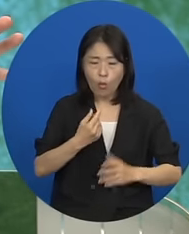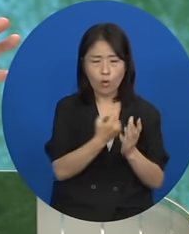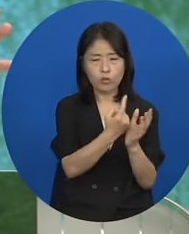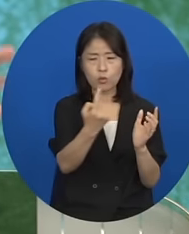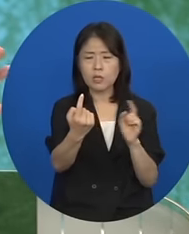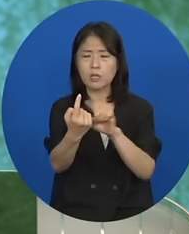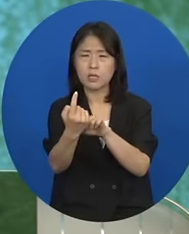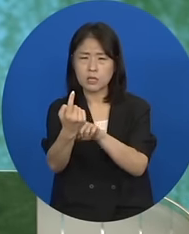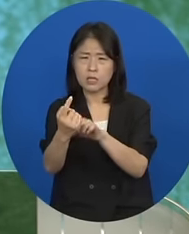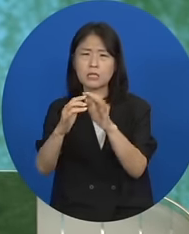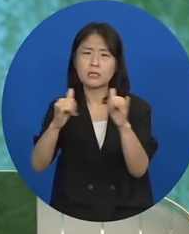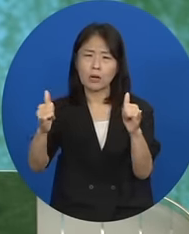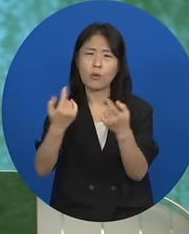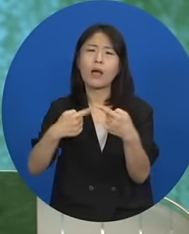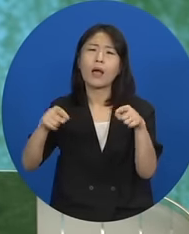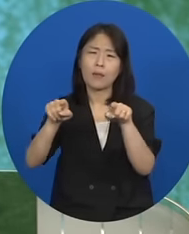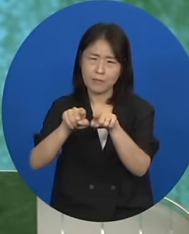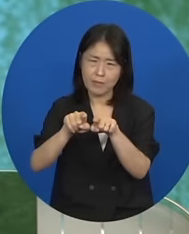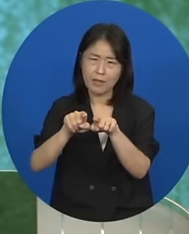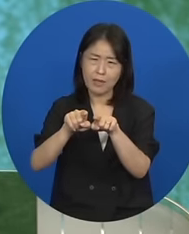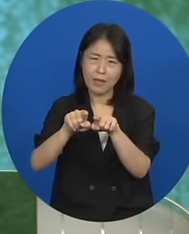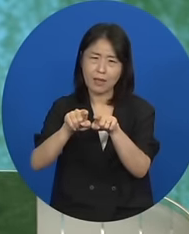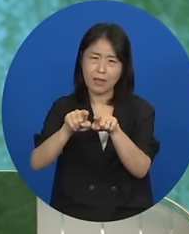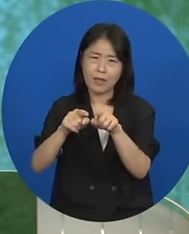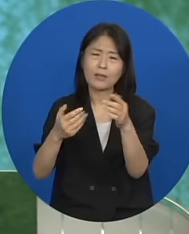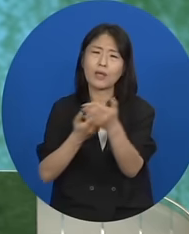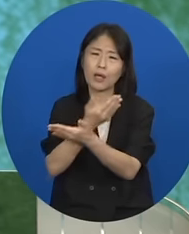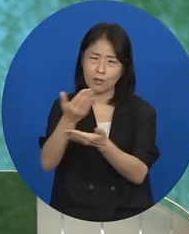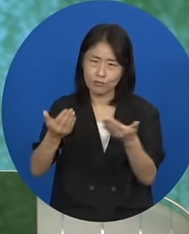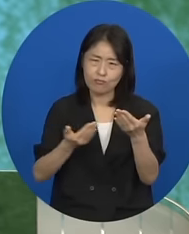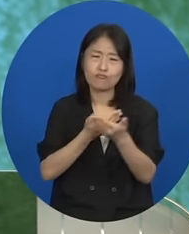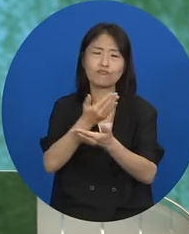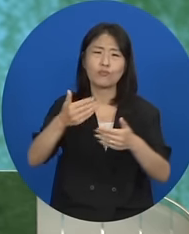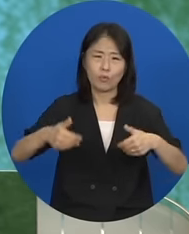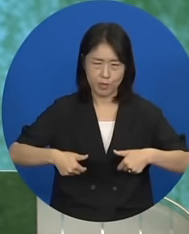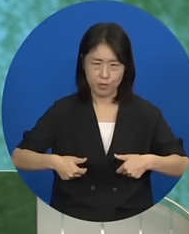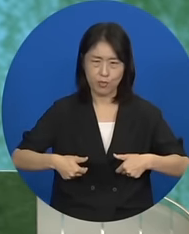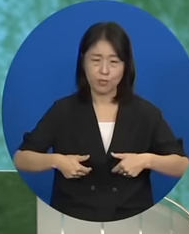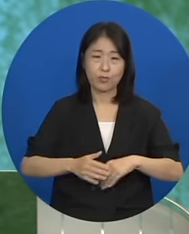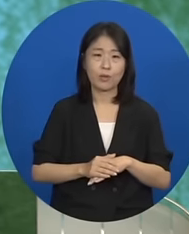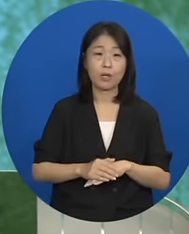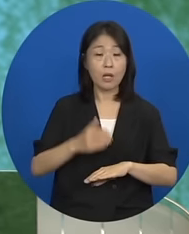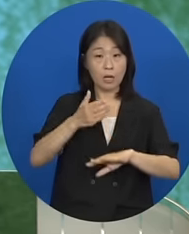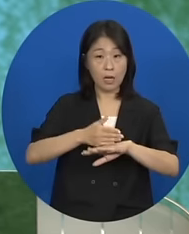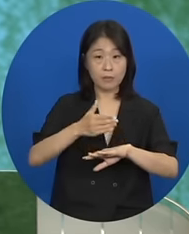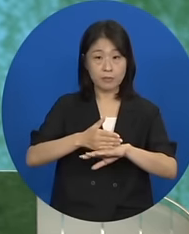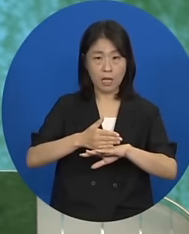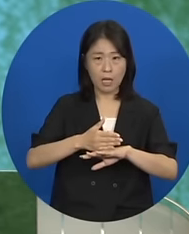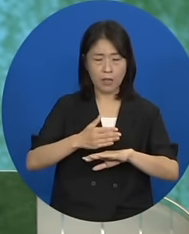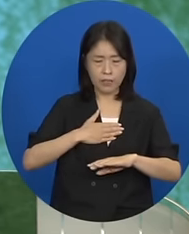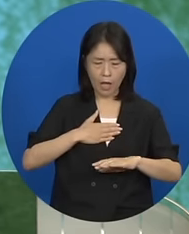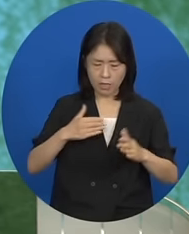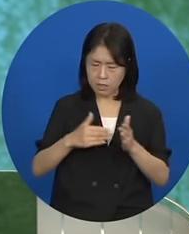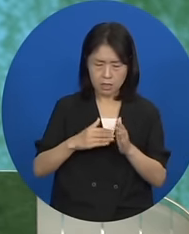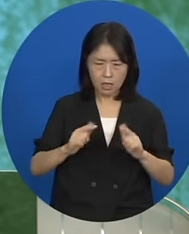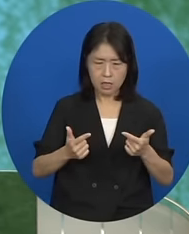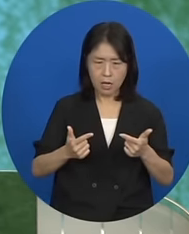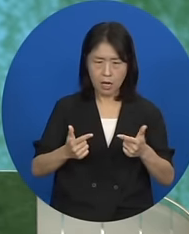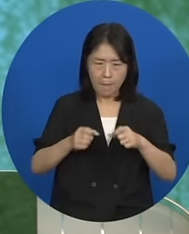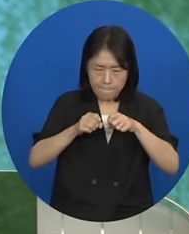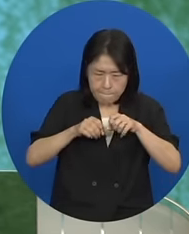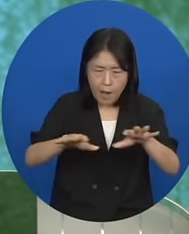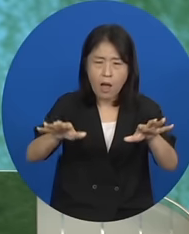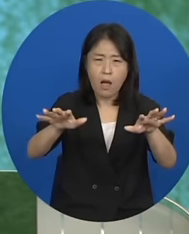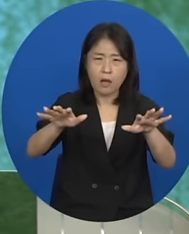있어야 합니다라고 나가고 있어요 감사는 퍼져나가야 돼요 나만의 감사로 그쳐서 안 됩니다